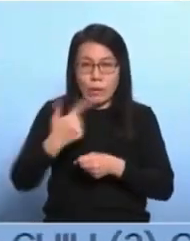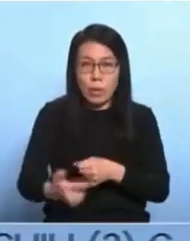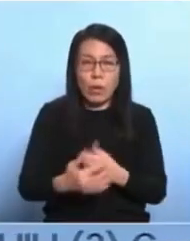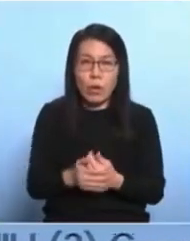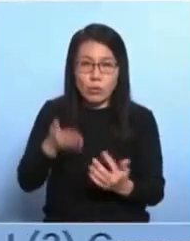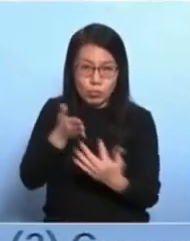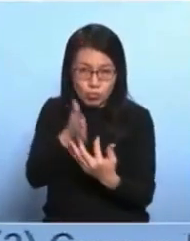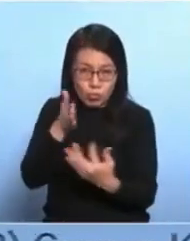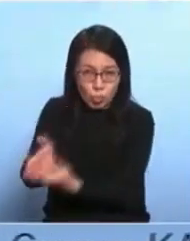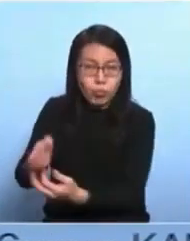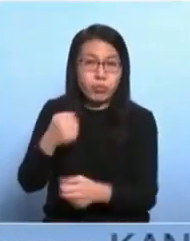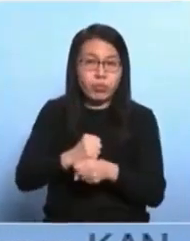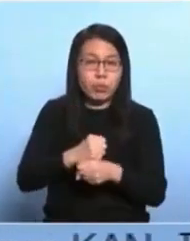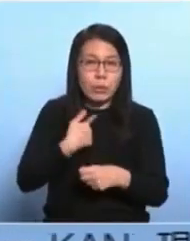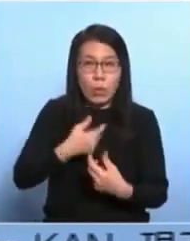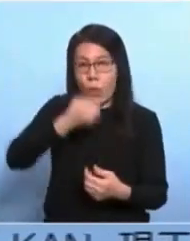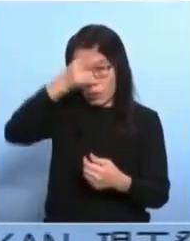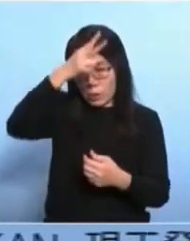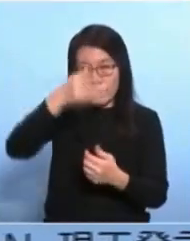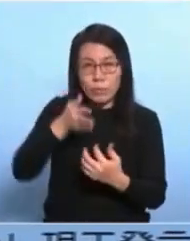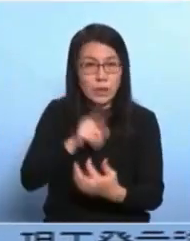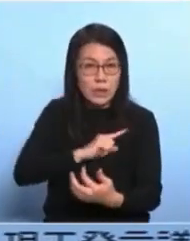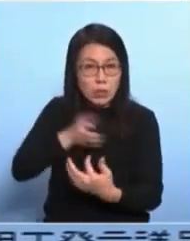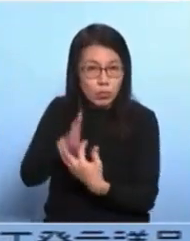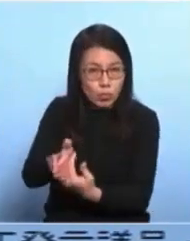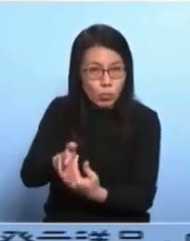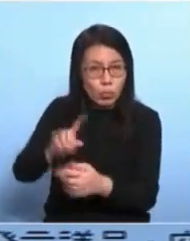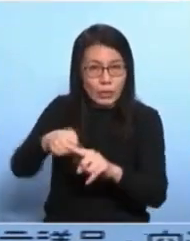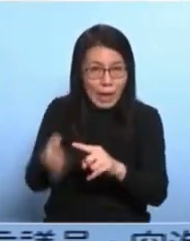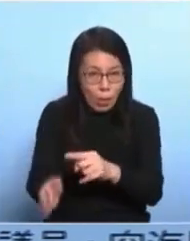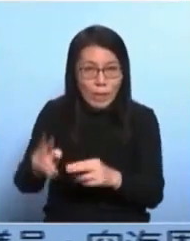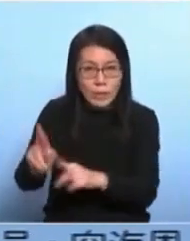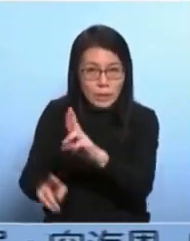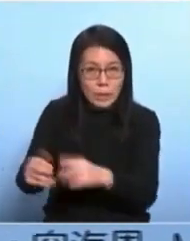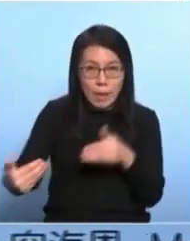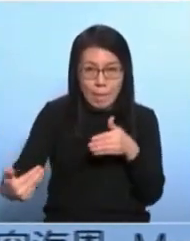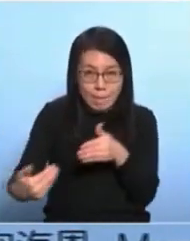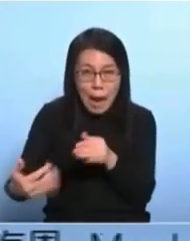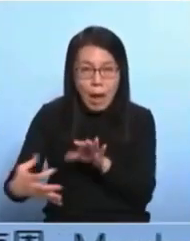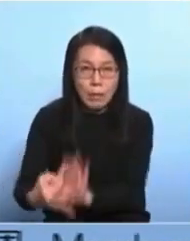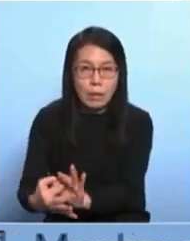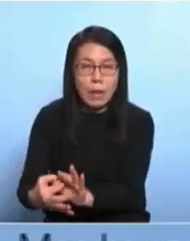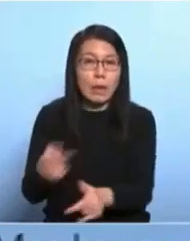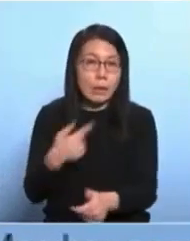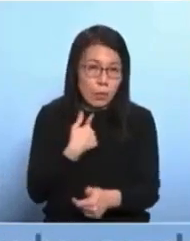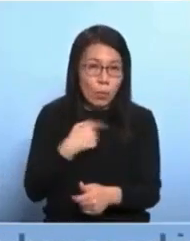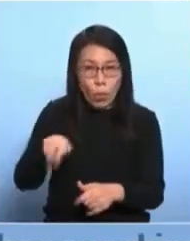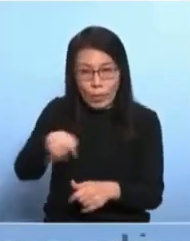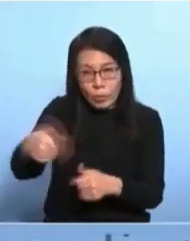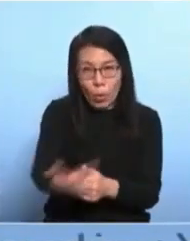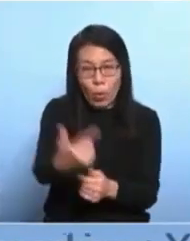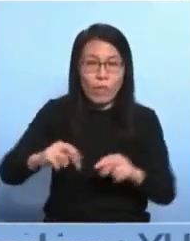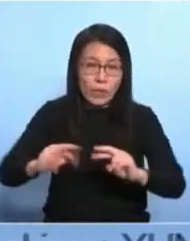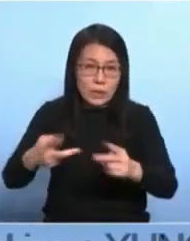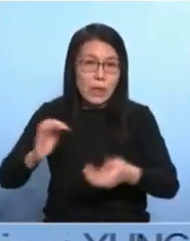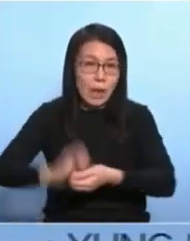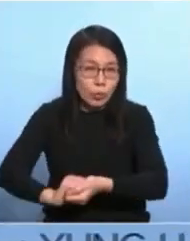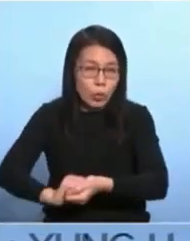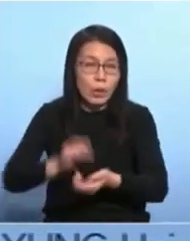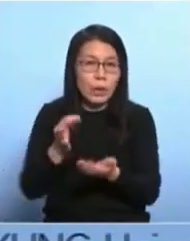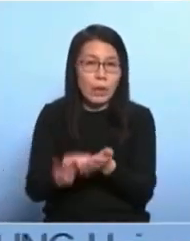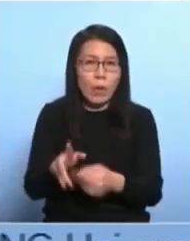們的主動性，特區政府應該更主動與大灣區各城市對接，謀求更多的發展和合作空